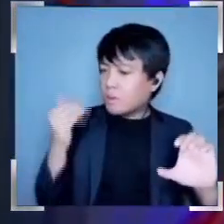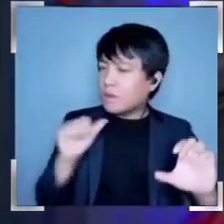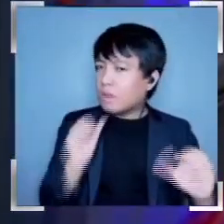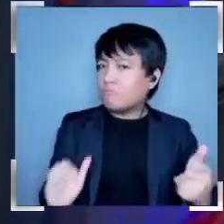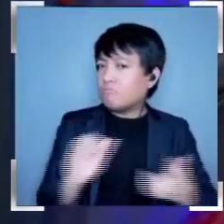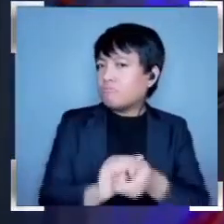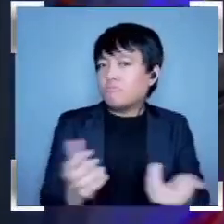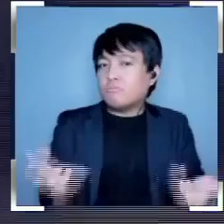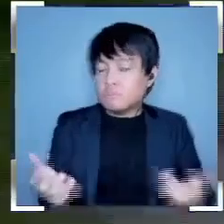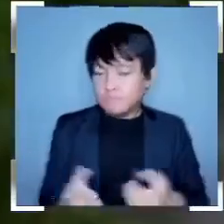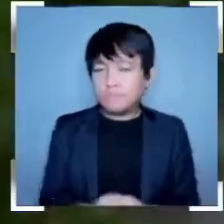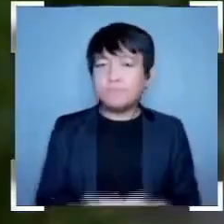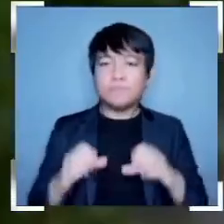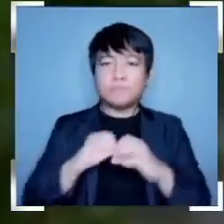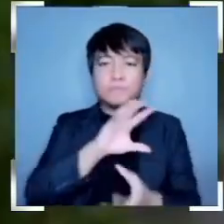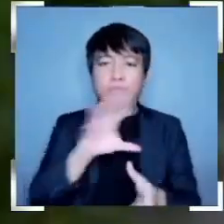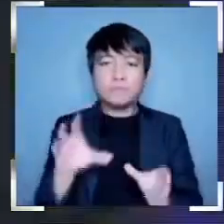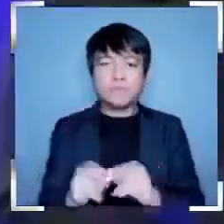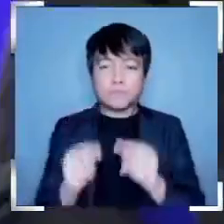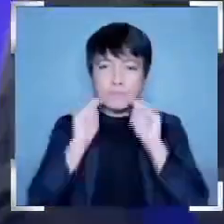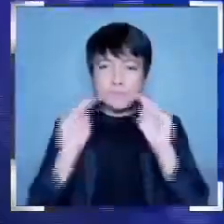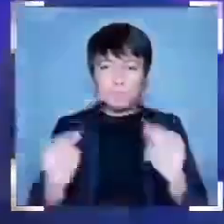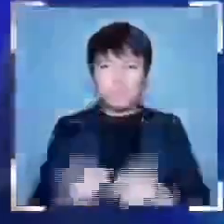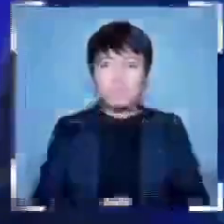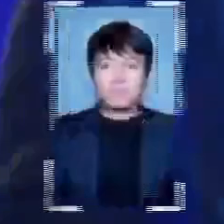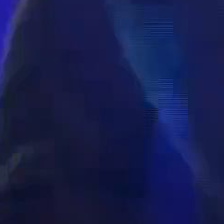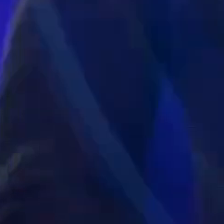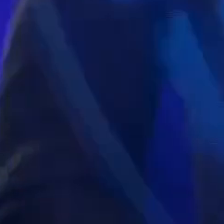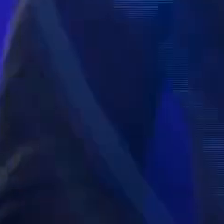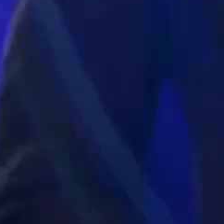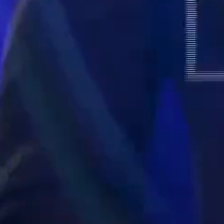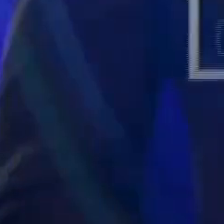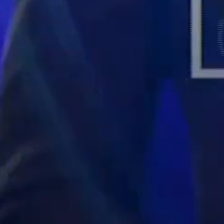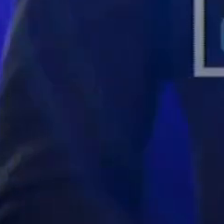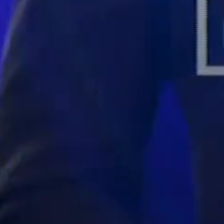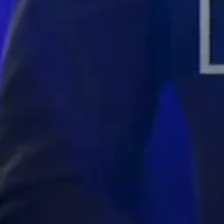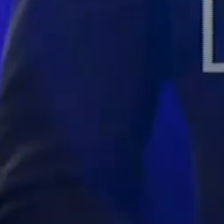Integrated News, Ivan Merino, JP Soriano. Ang inyong saksi.